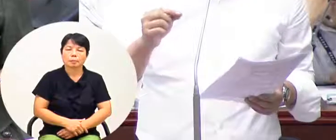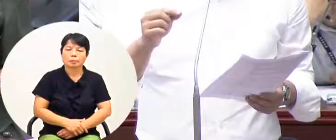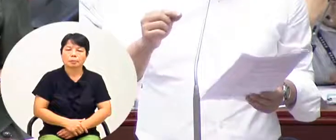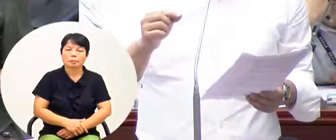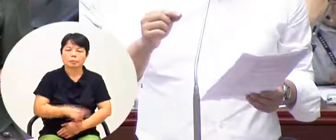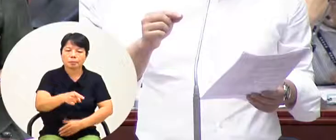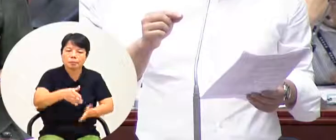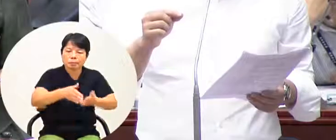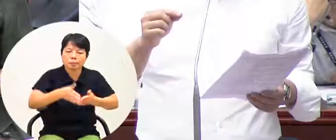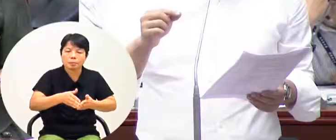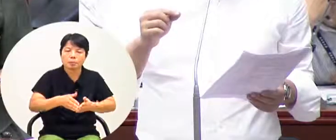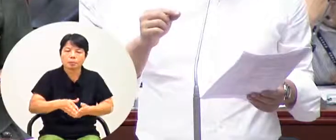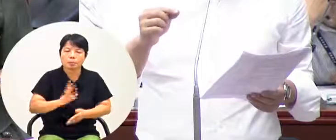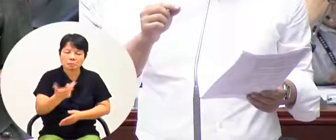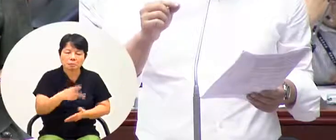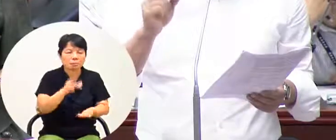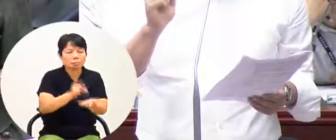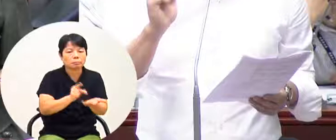的有大概